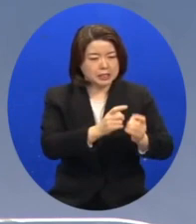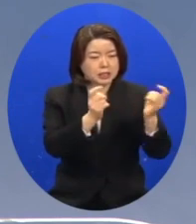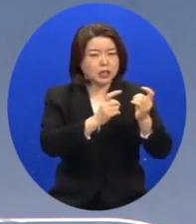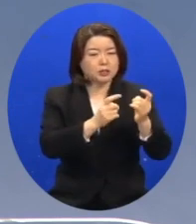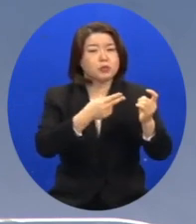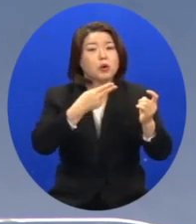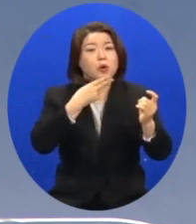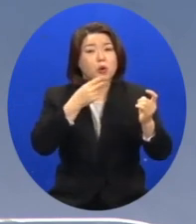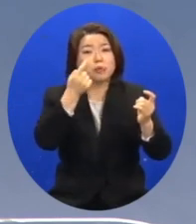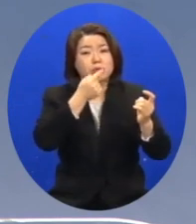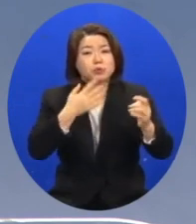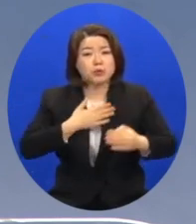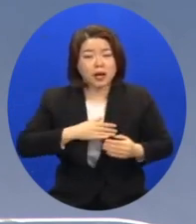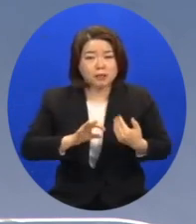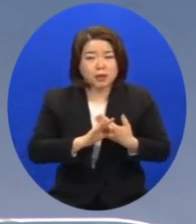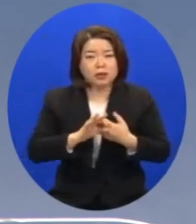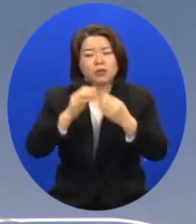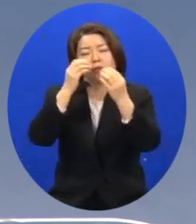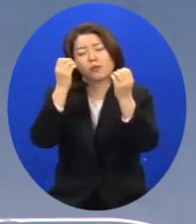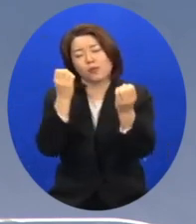생각하면 5 예요